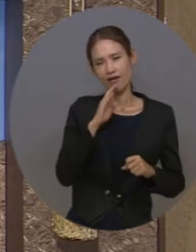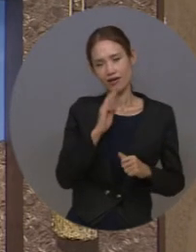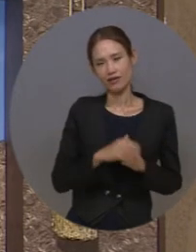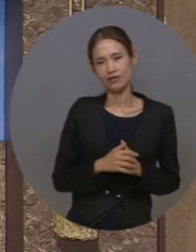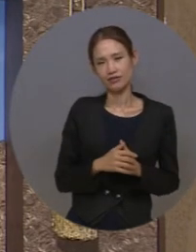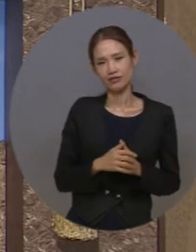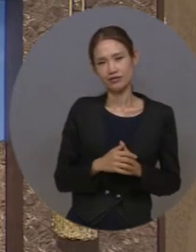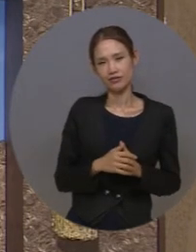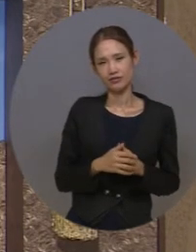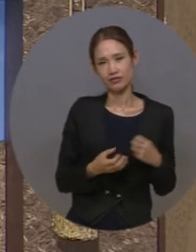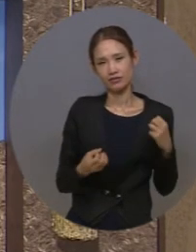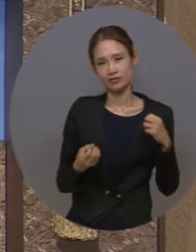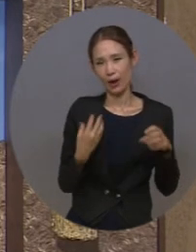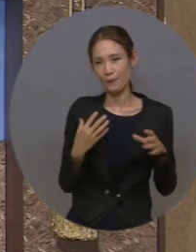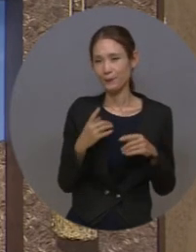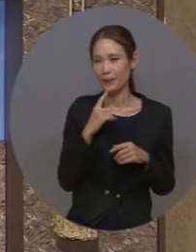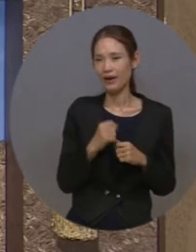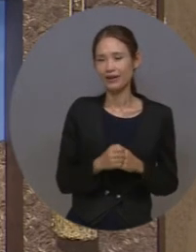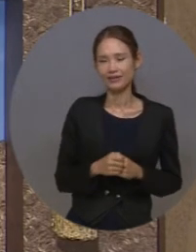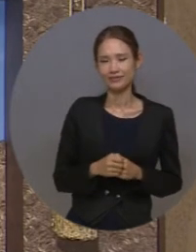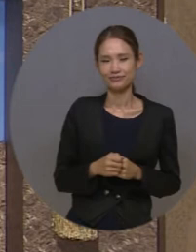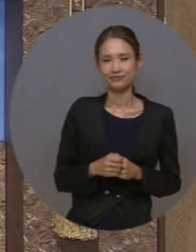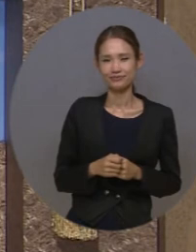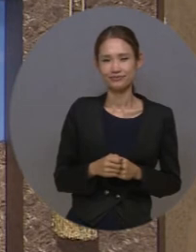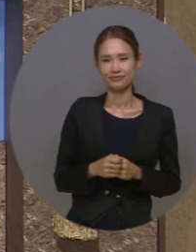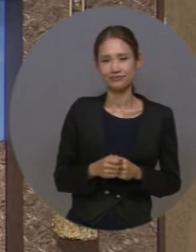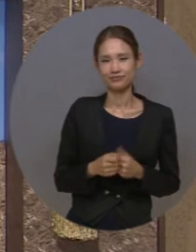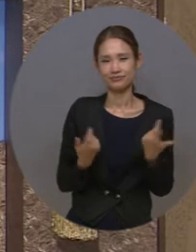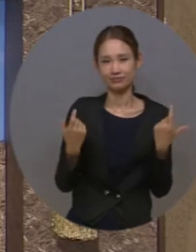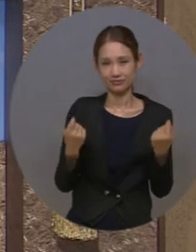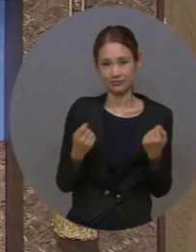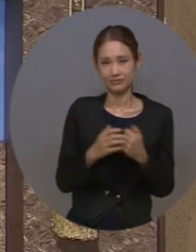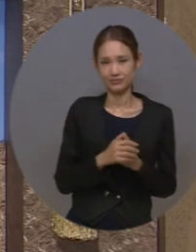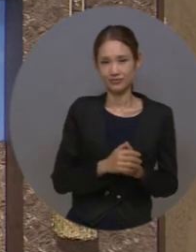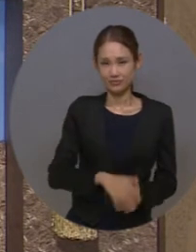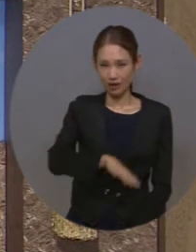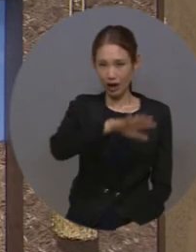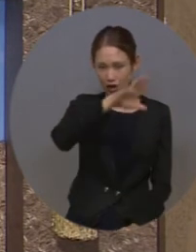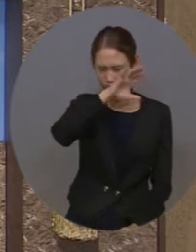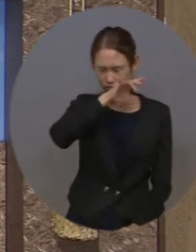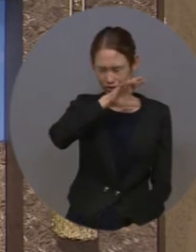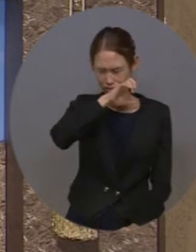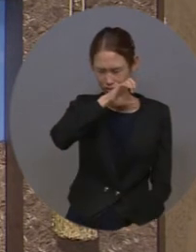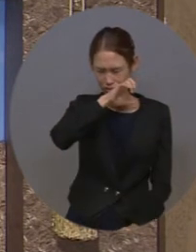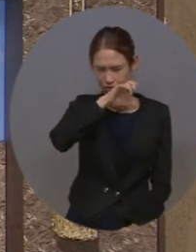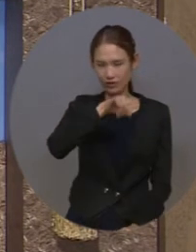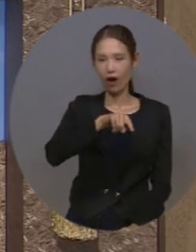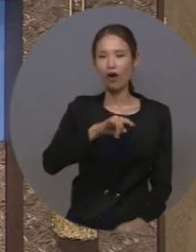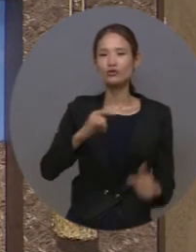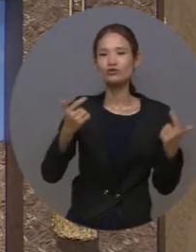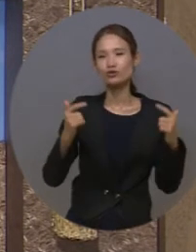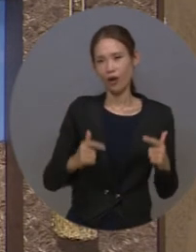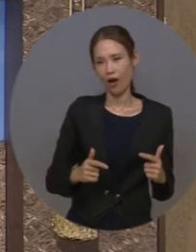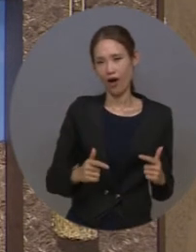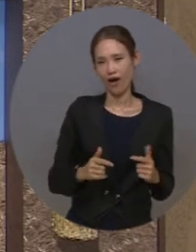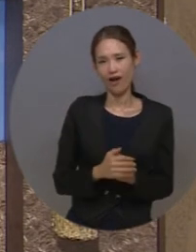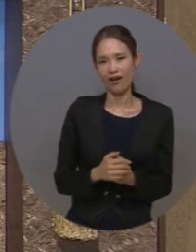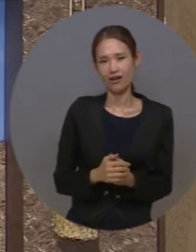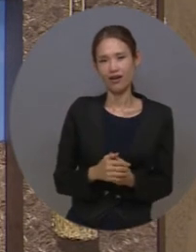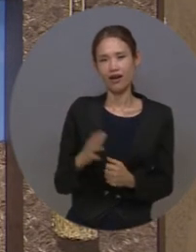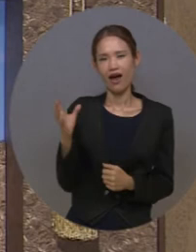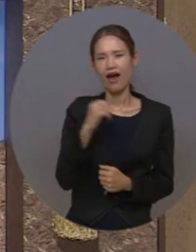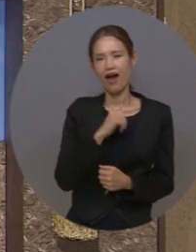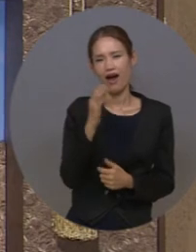그래서 그분이 이제 얘기를 하고요. 그렇게 해도 가면 민원도 좀 줄어들어요. 예. 이